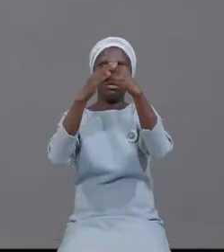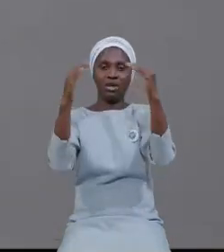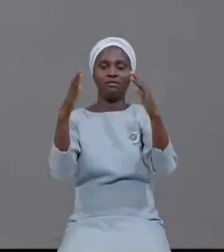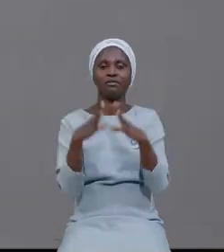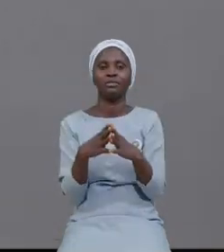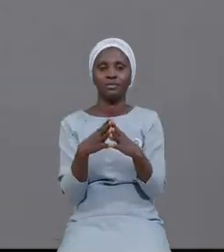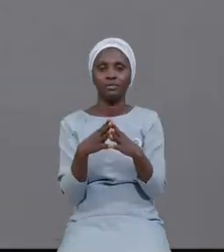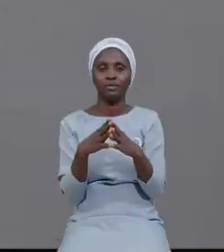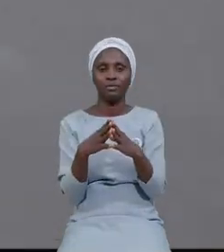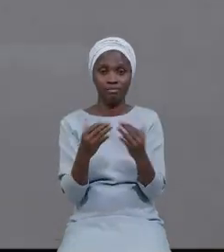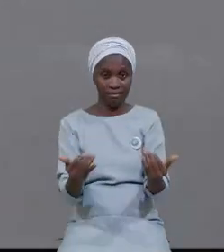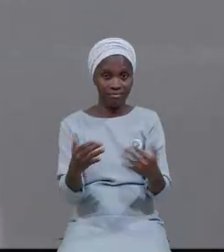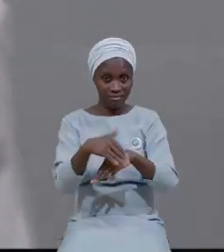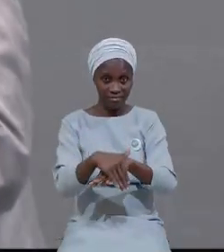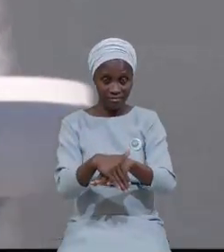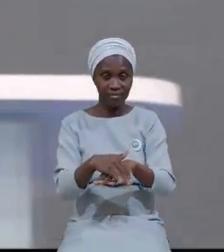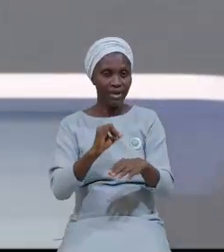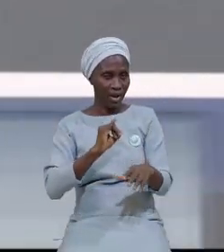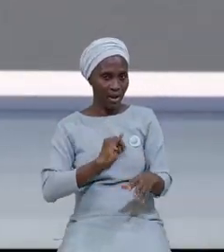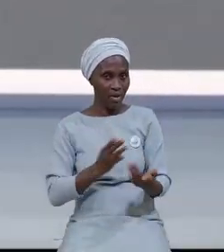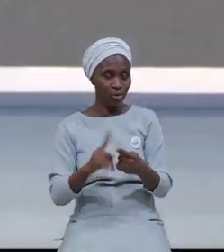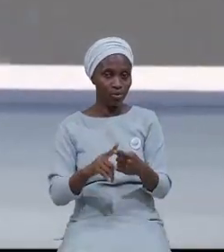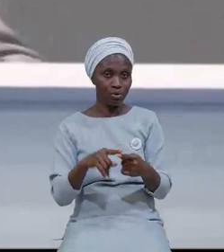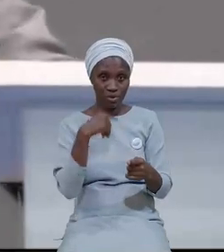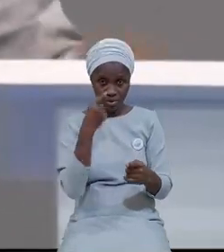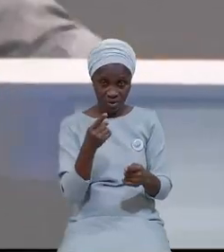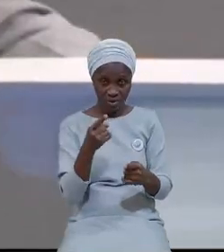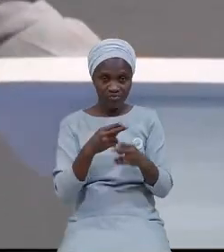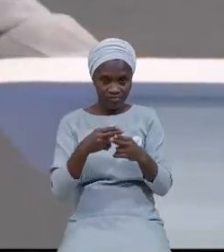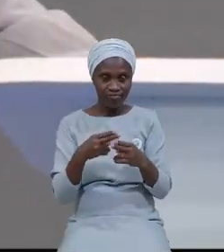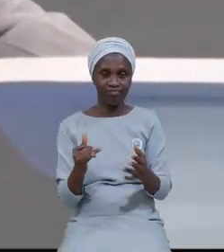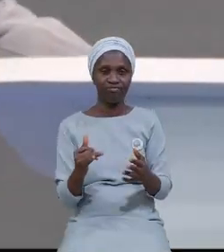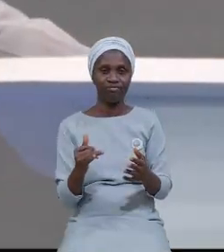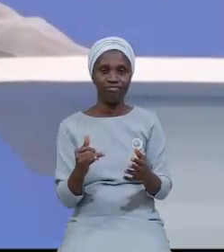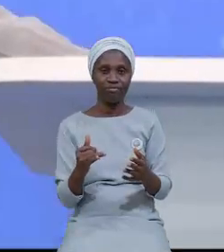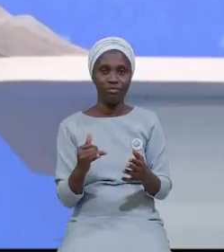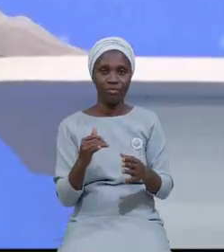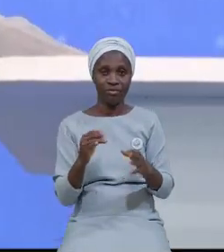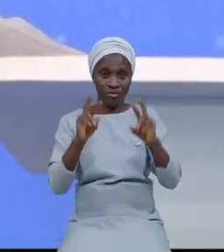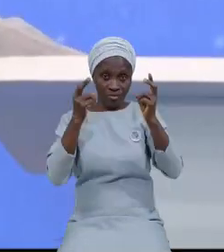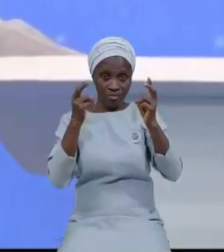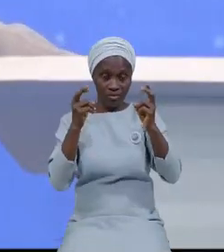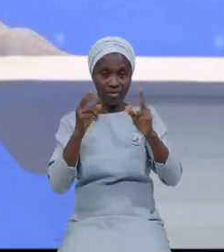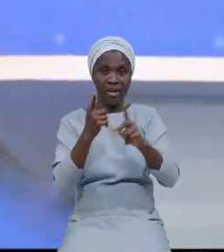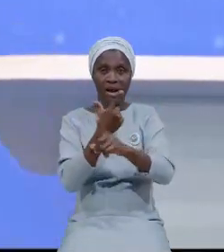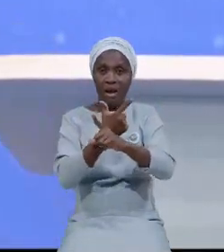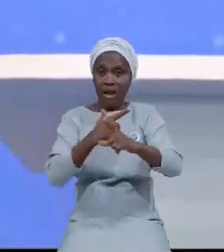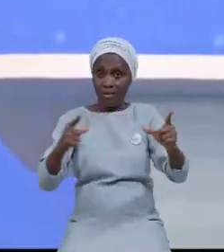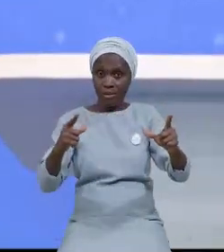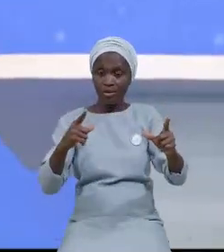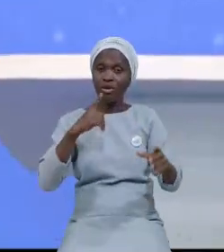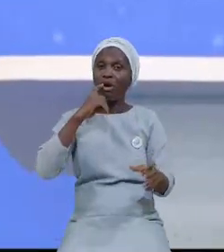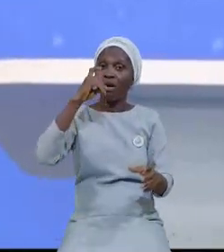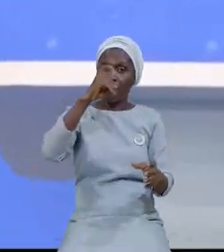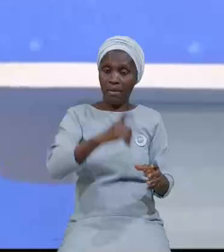dans le ciel ce soir je veux vous parler brièvement du message intitulé la